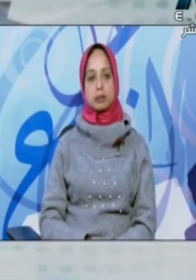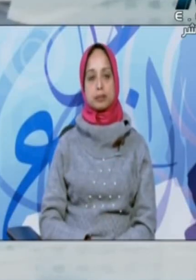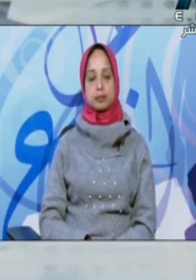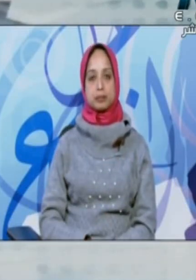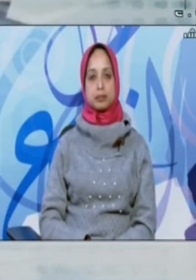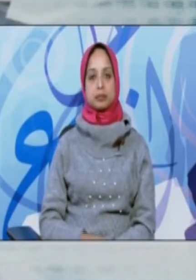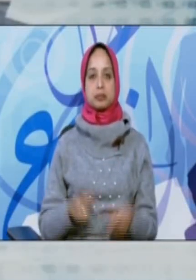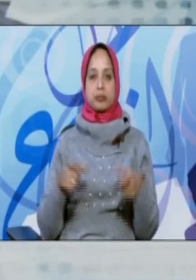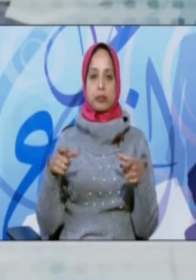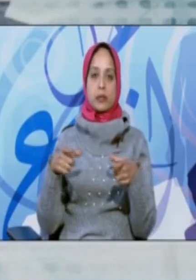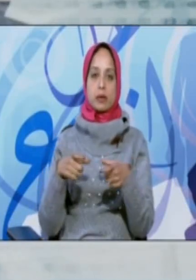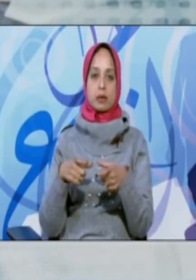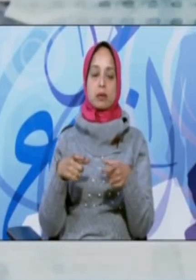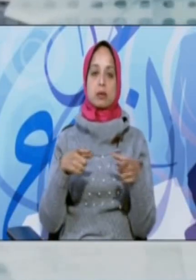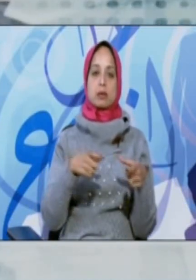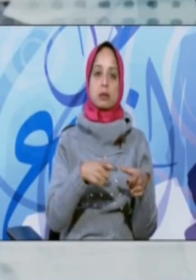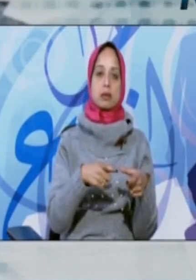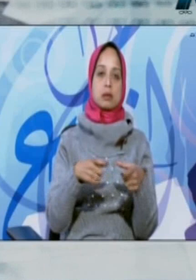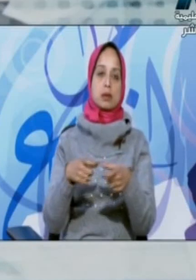أقلية.